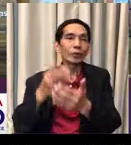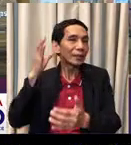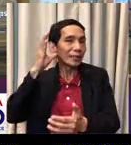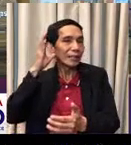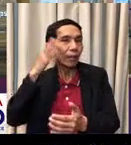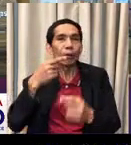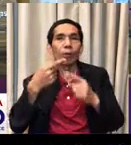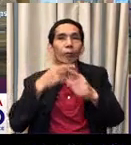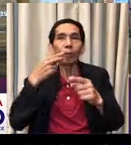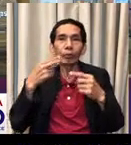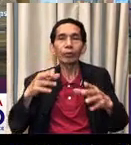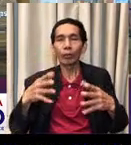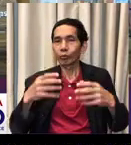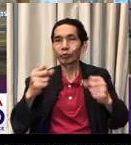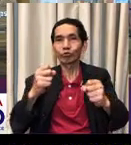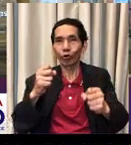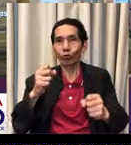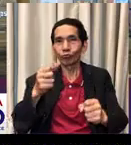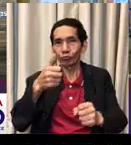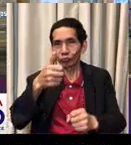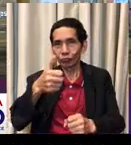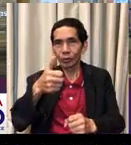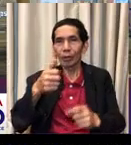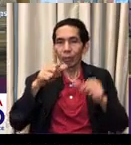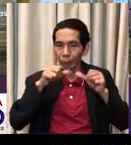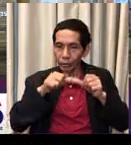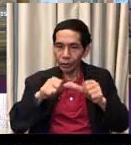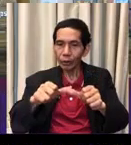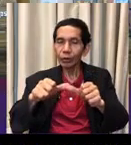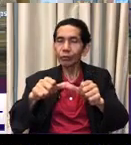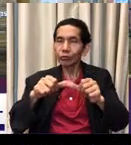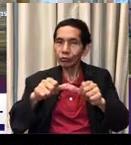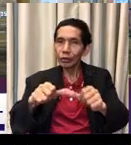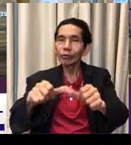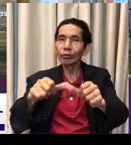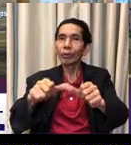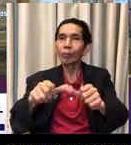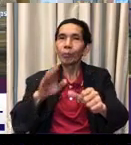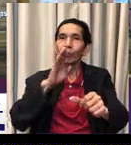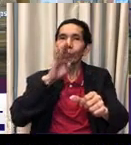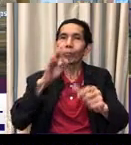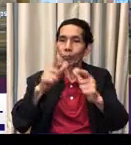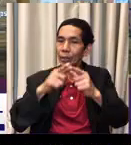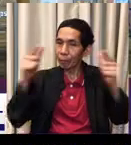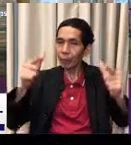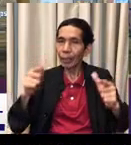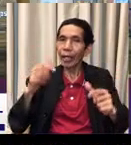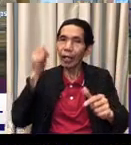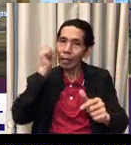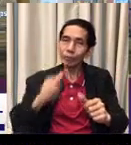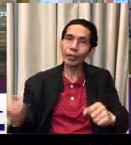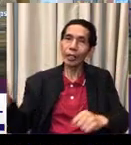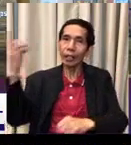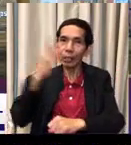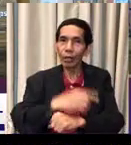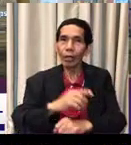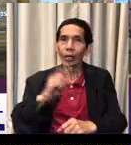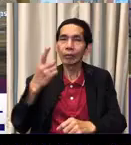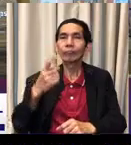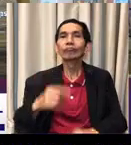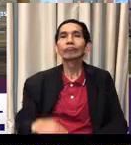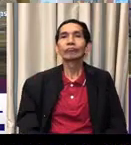you. Keep it up, no? Keep it up. Maintain it, sustain it, be better every day. Excel from